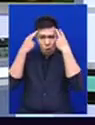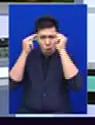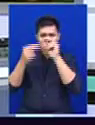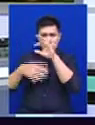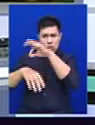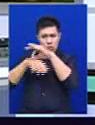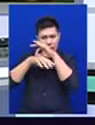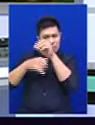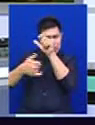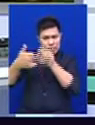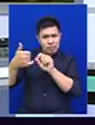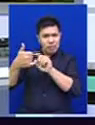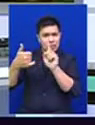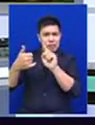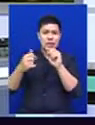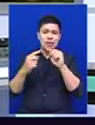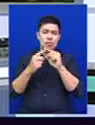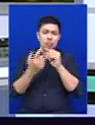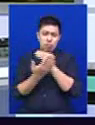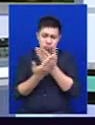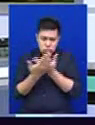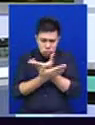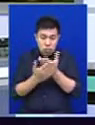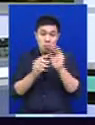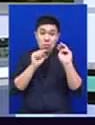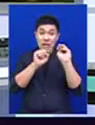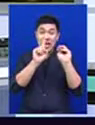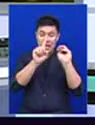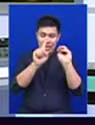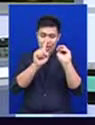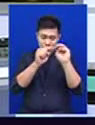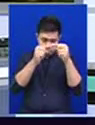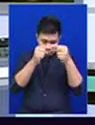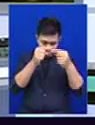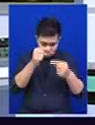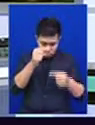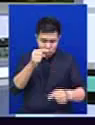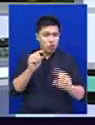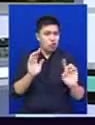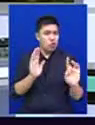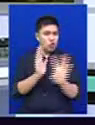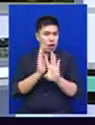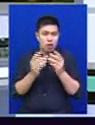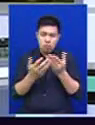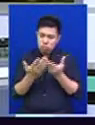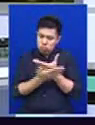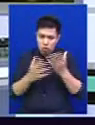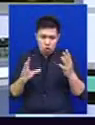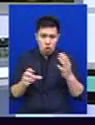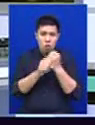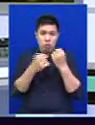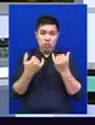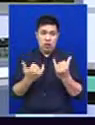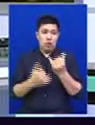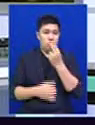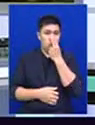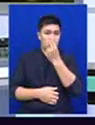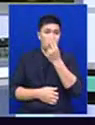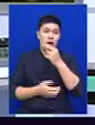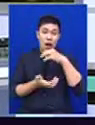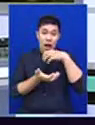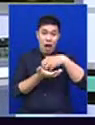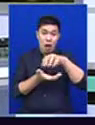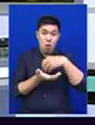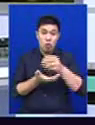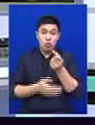จารณาทบทวนร่างรัฐธรรมนูญตั้งแต่มาตราที่1จนถึงมาตราสุดท้ายให้แล้วเสร็จภายในวันนี้นะครับติดตามรายละเอียดกับคุณ